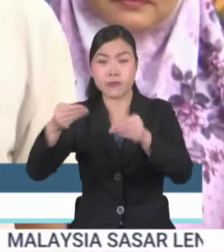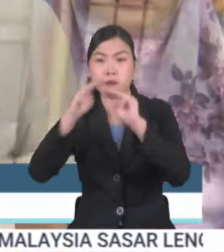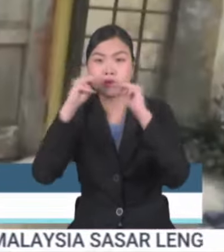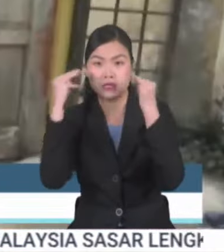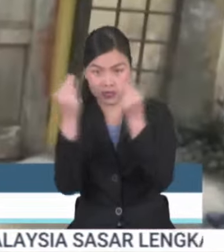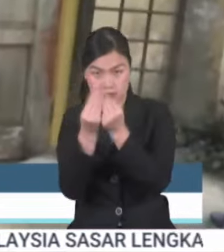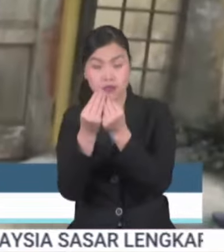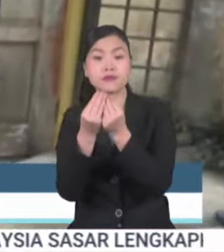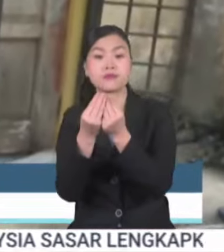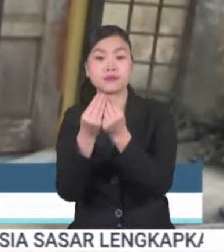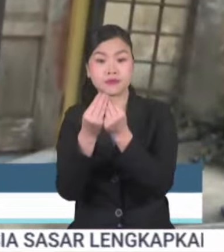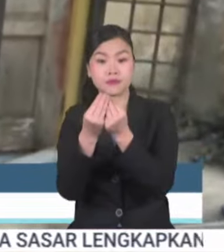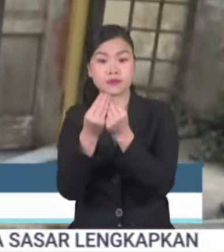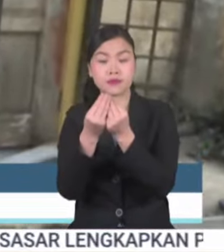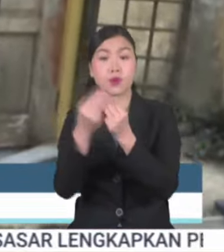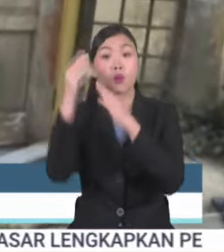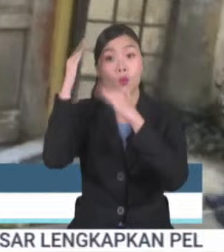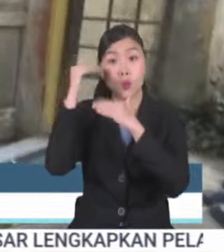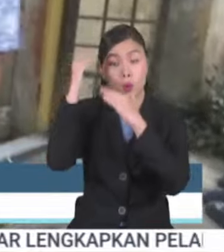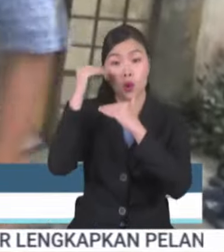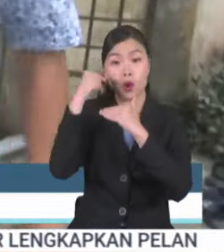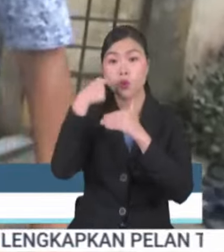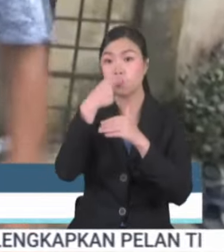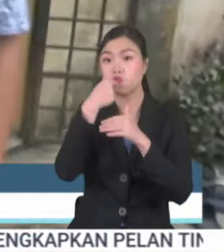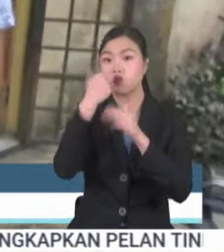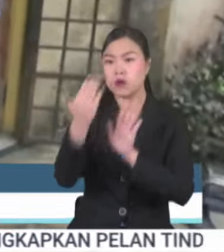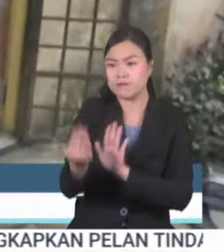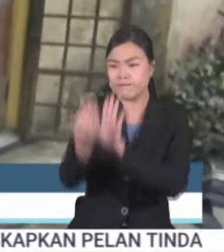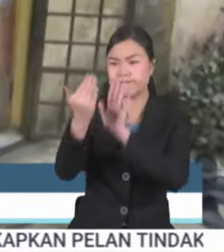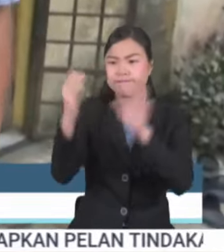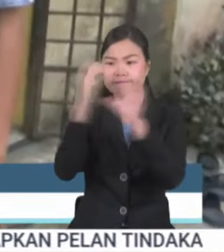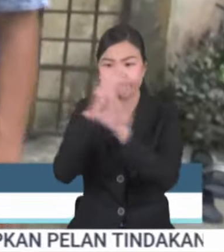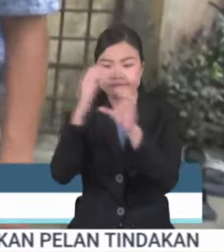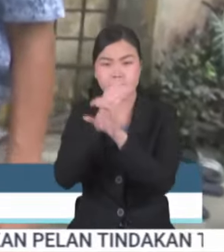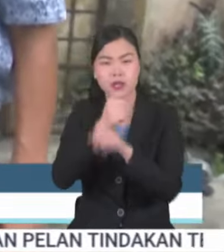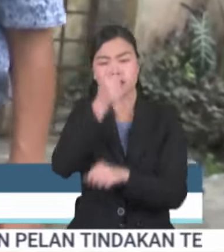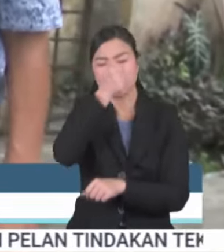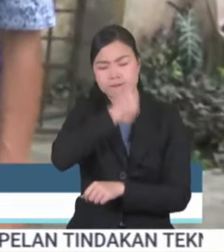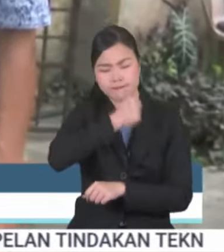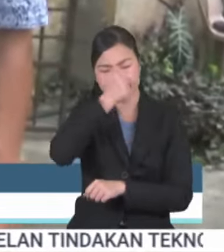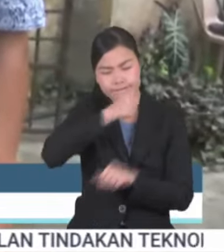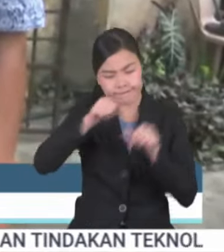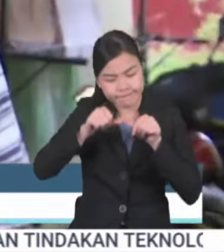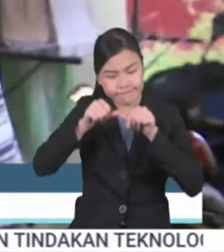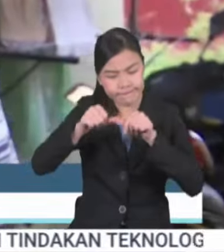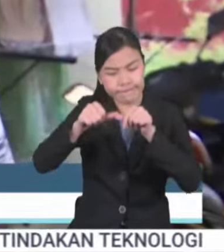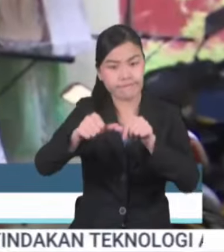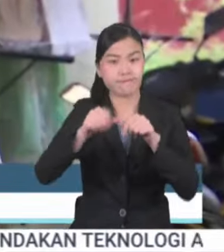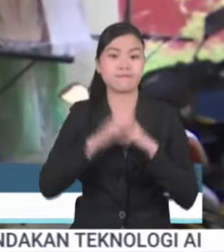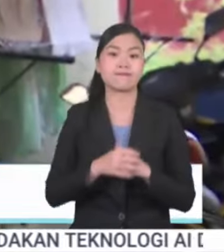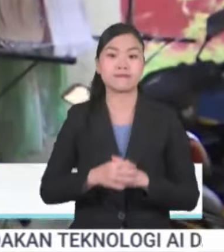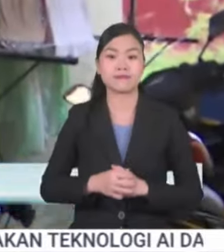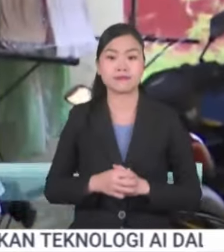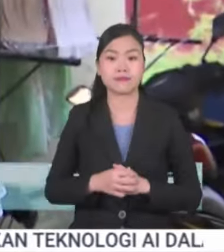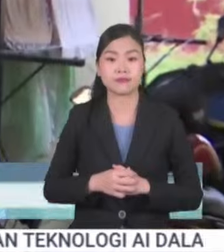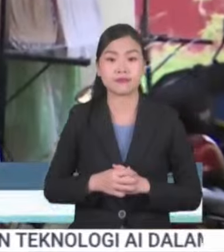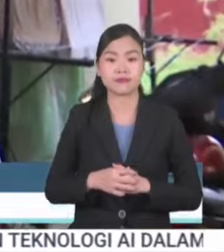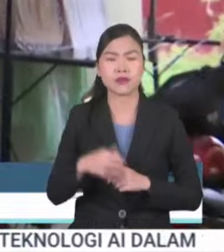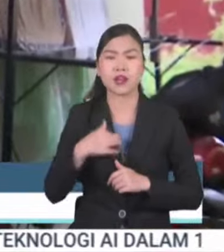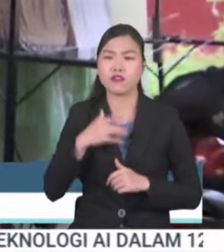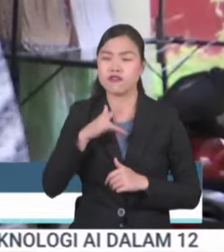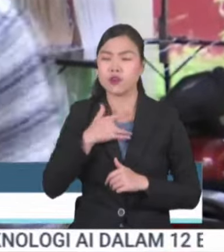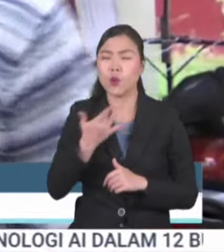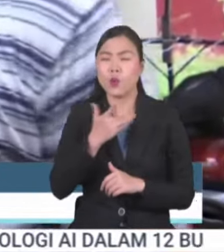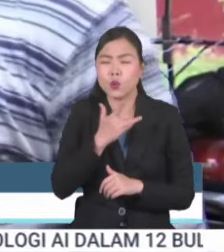masyarakat. Beliau berharap mereka yang berdepan ujian agar sentiasa bersabar. Saya rasa terharu lah,